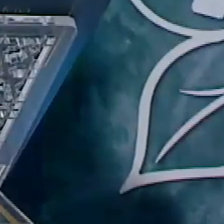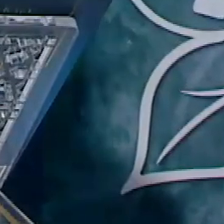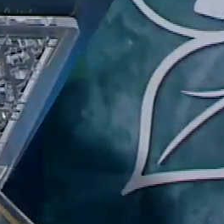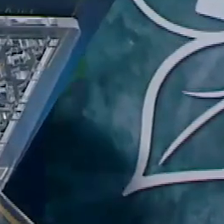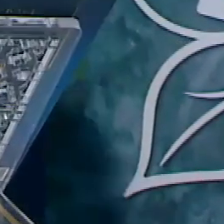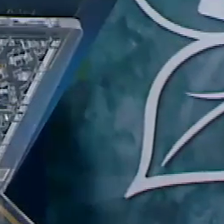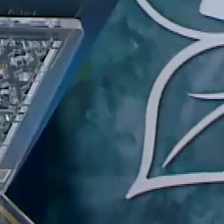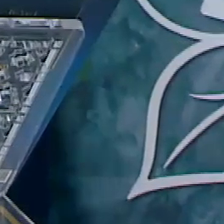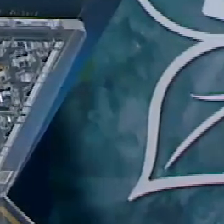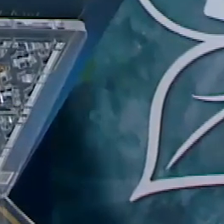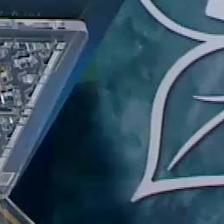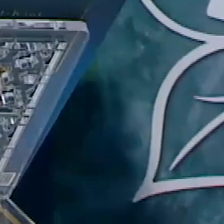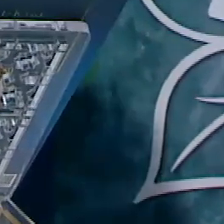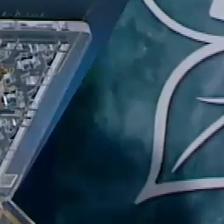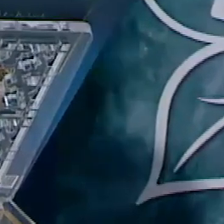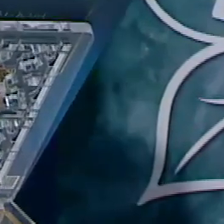syaitan.